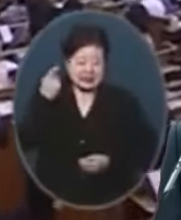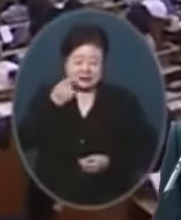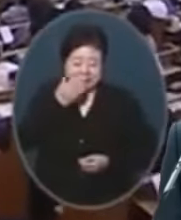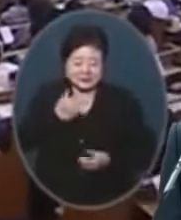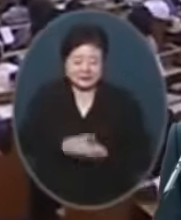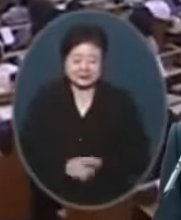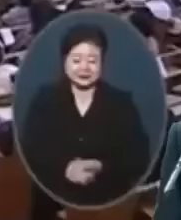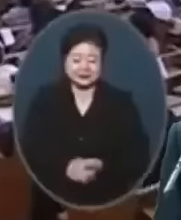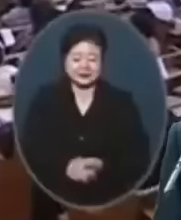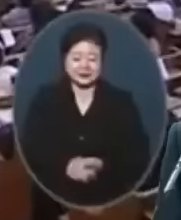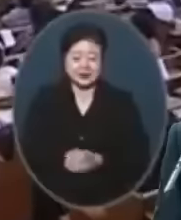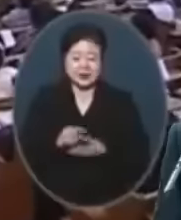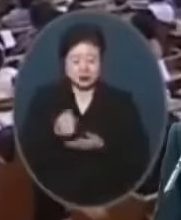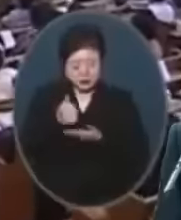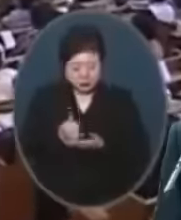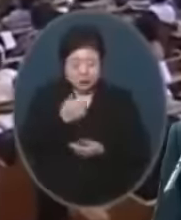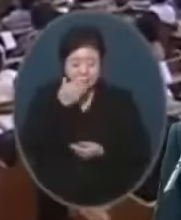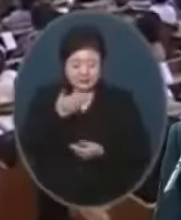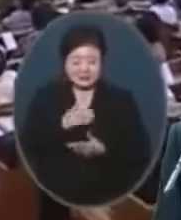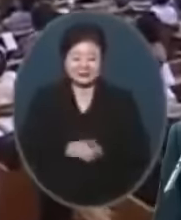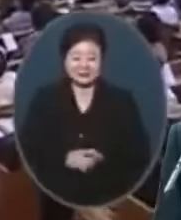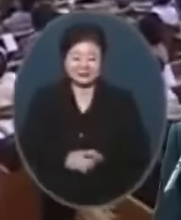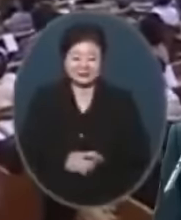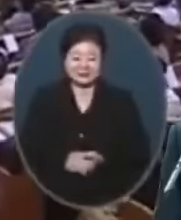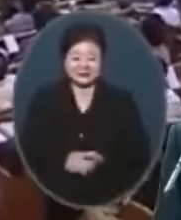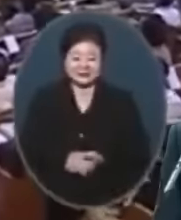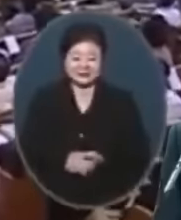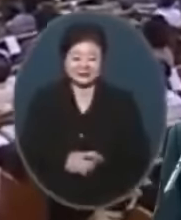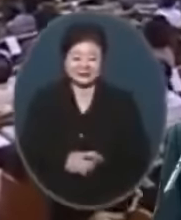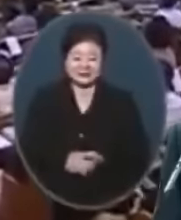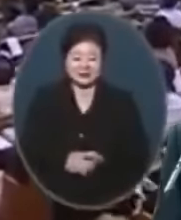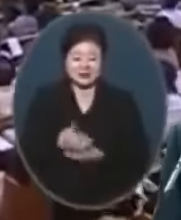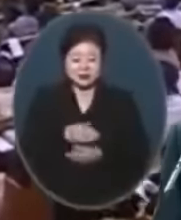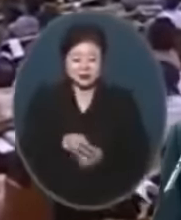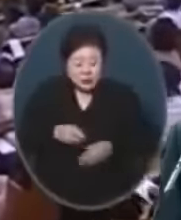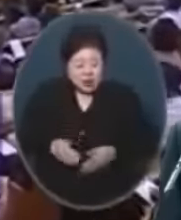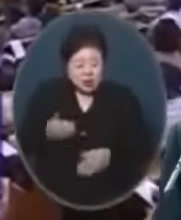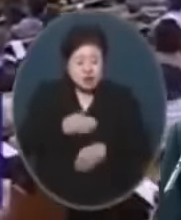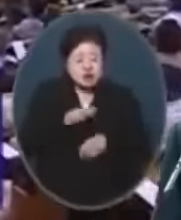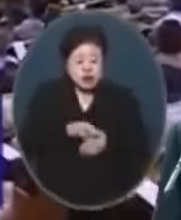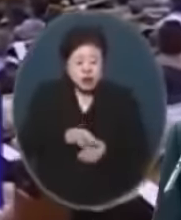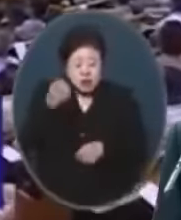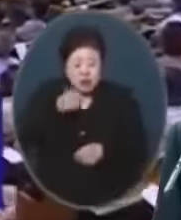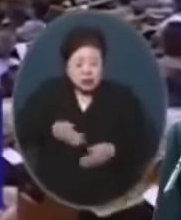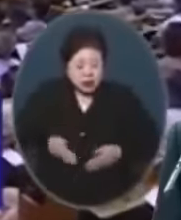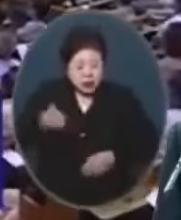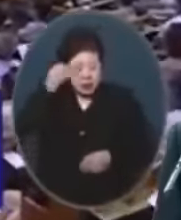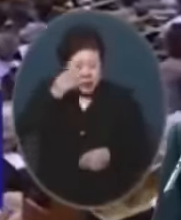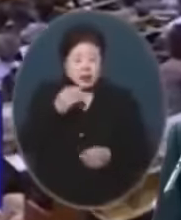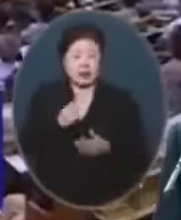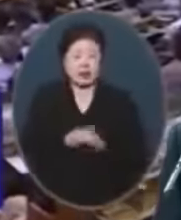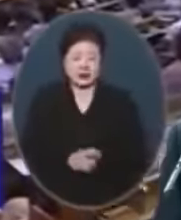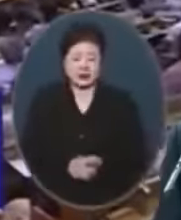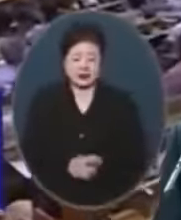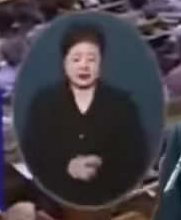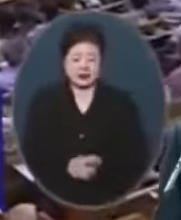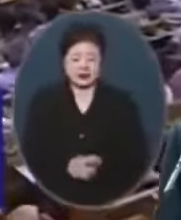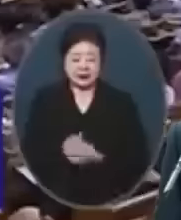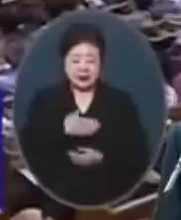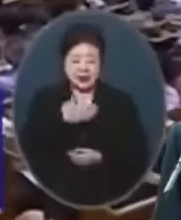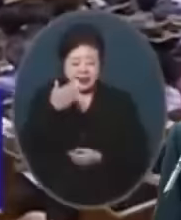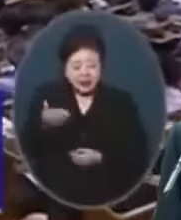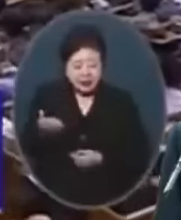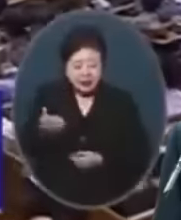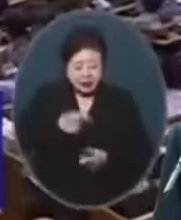있고 모셔드릴 수가 있는 것입니다. 육으로 난 것은 육이요 영으로 난 것은 영이니 내가